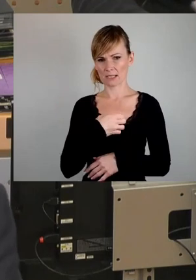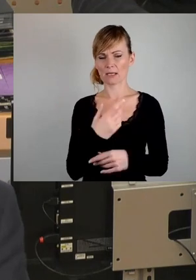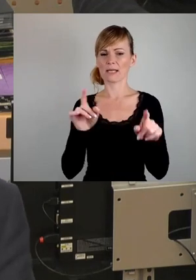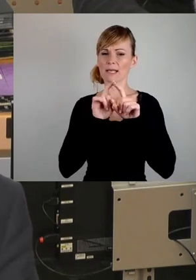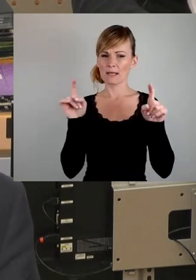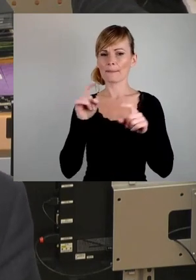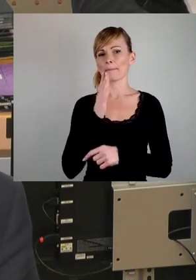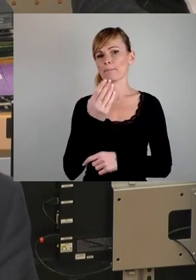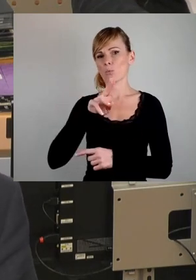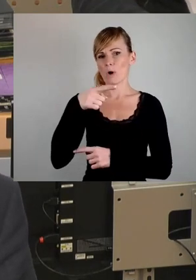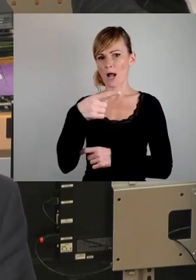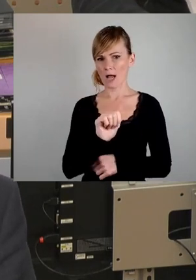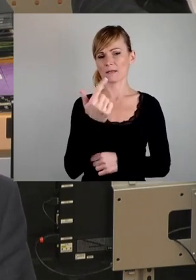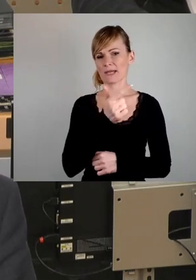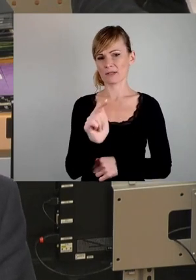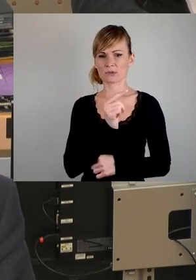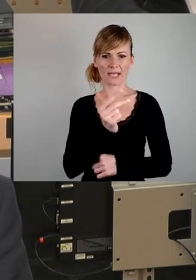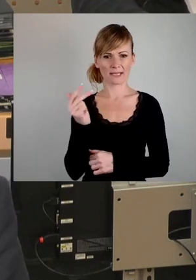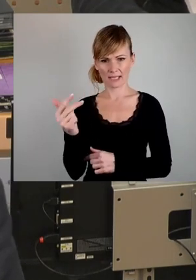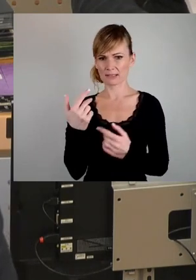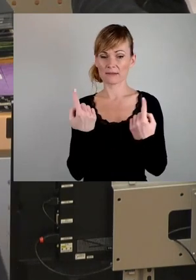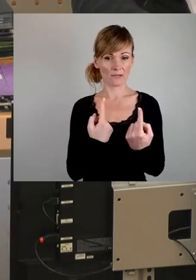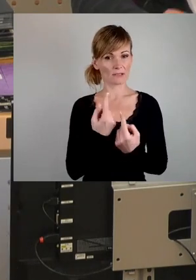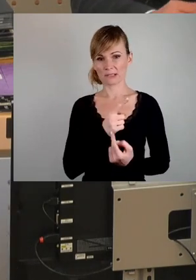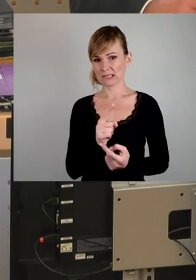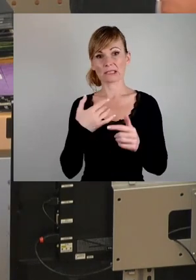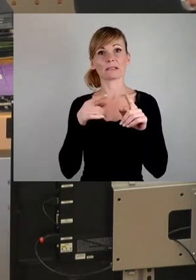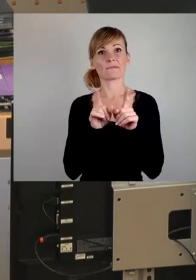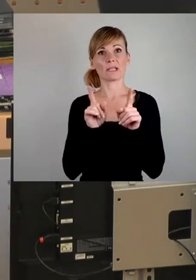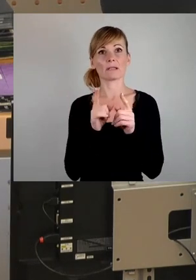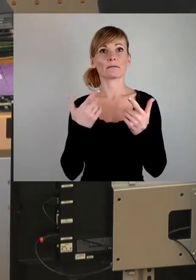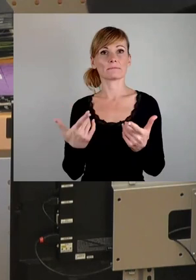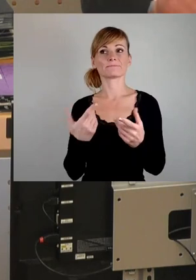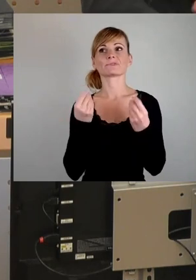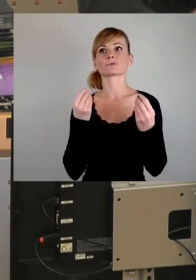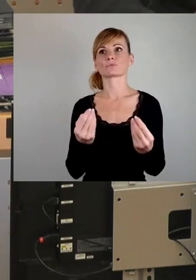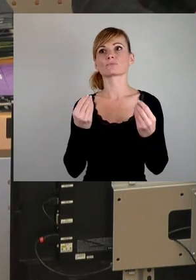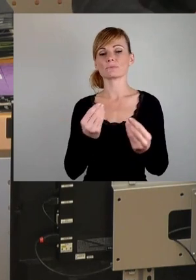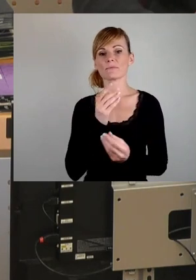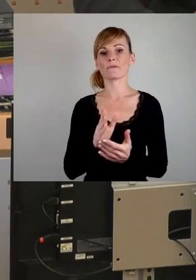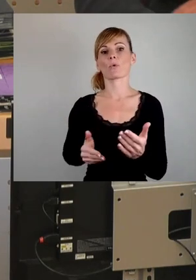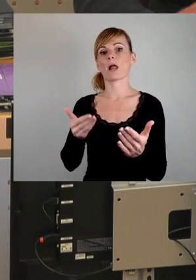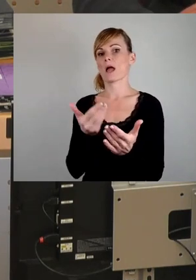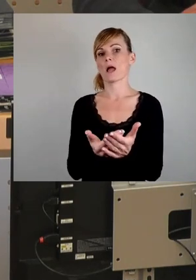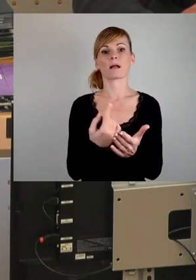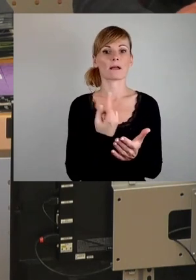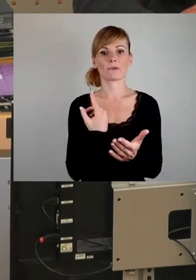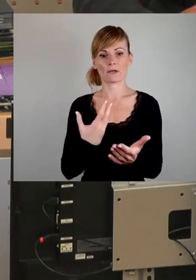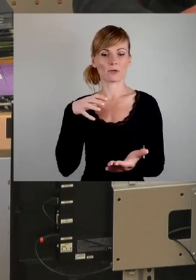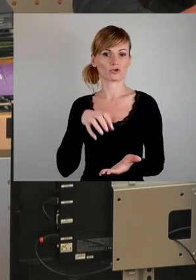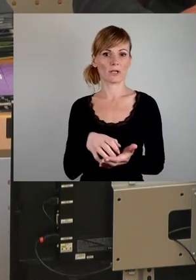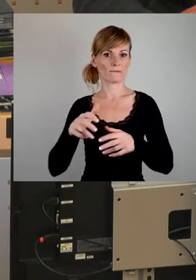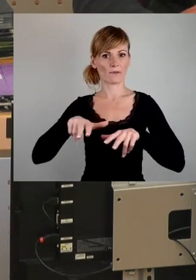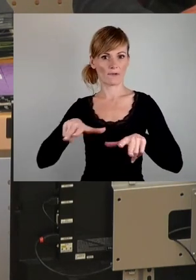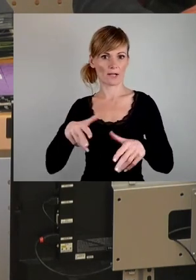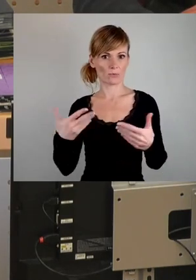sprechen, dann reden wir nicht von einer klassischen Vorlage der Stadtverwaltung. Die